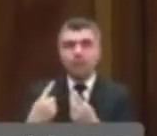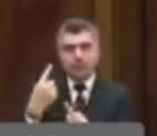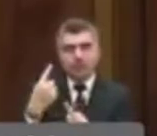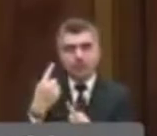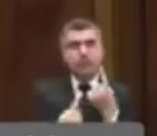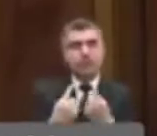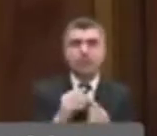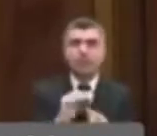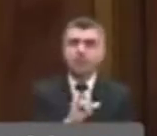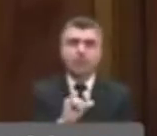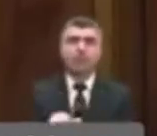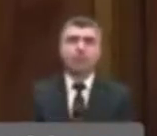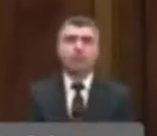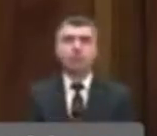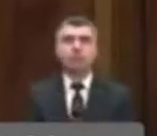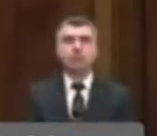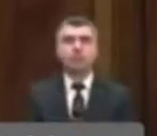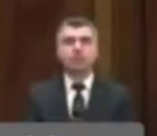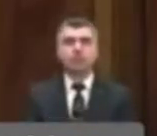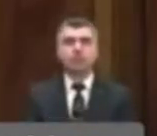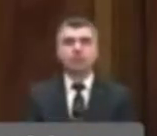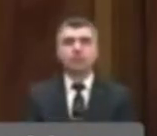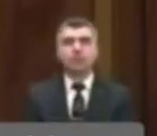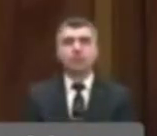الخاويه، وصعيب